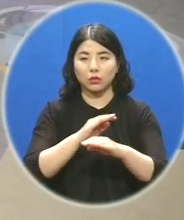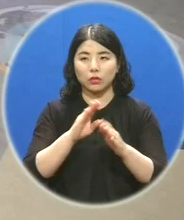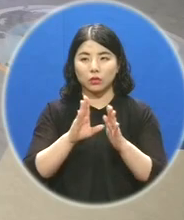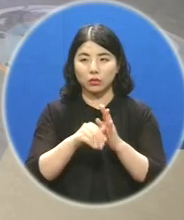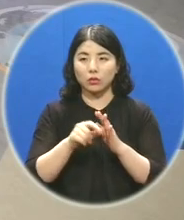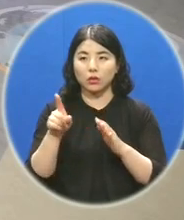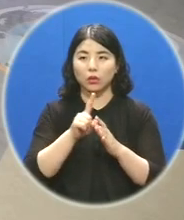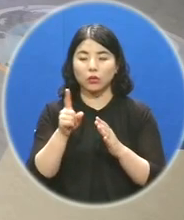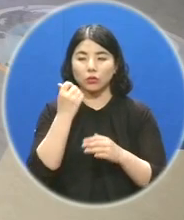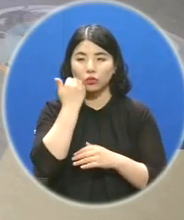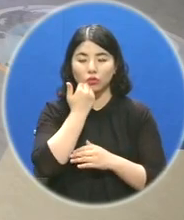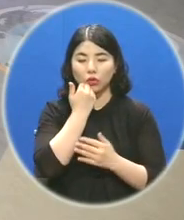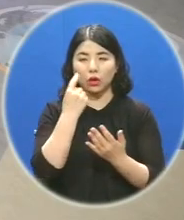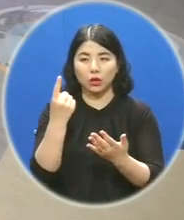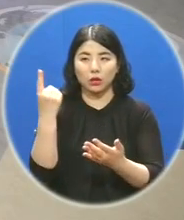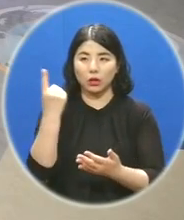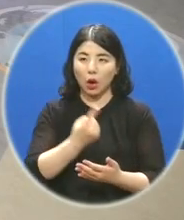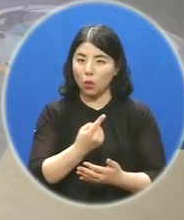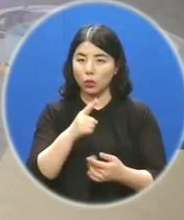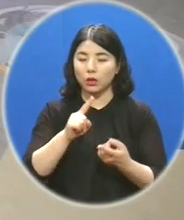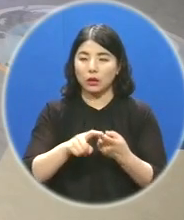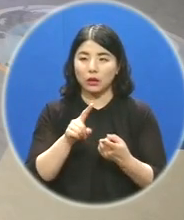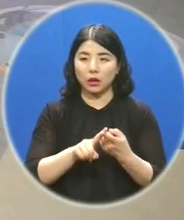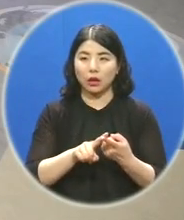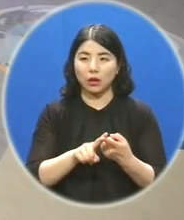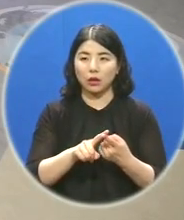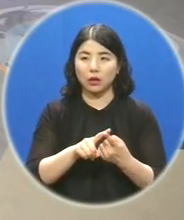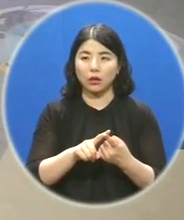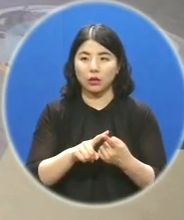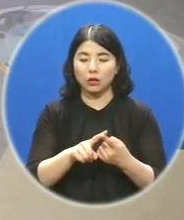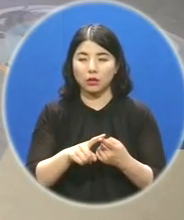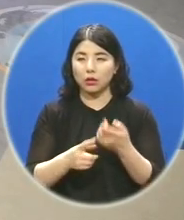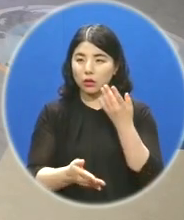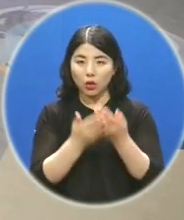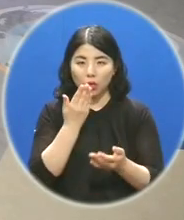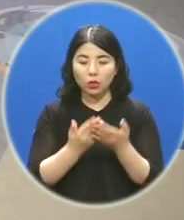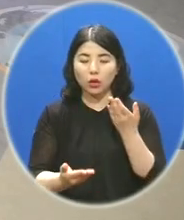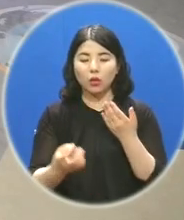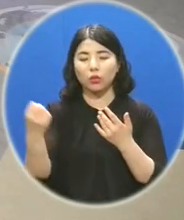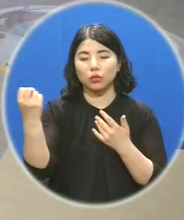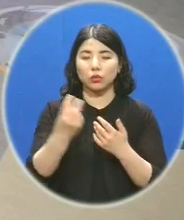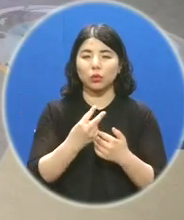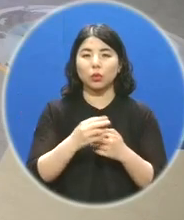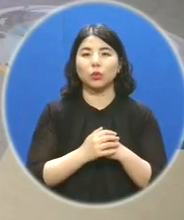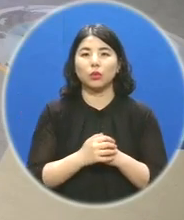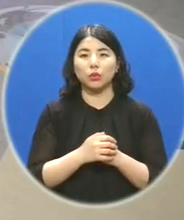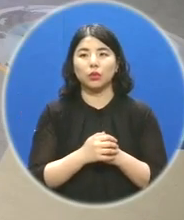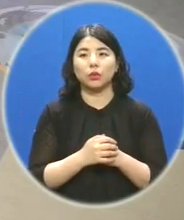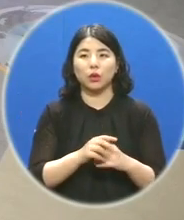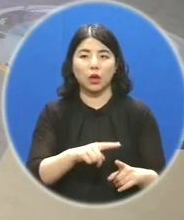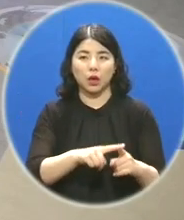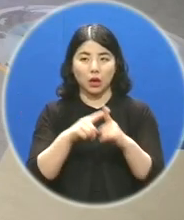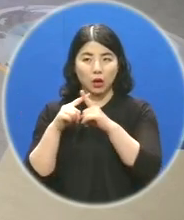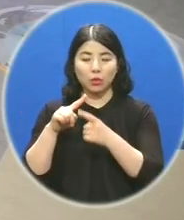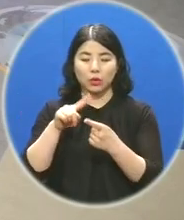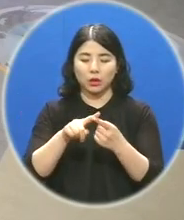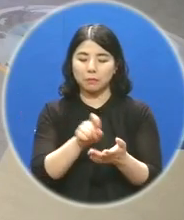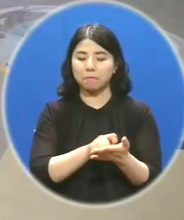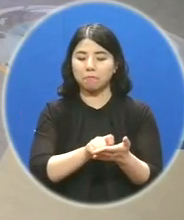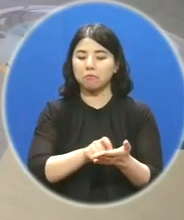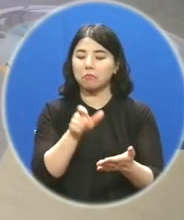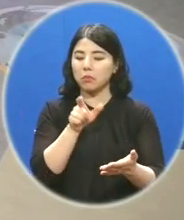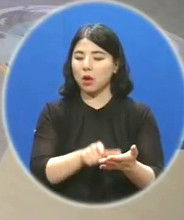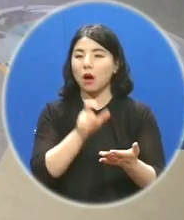어떤 분들이 나오시나. 나오신 분들에 대한 그 나름의 경력이라든가 또 본인의 이런 각오 같은 것들을 적어